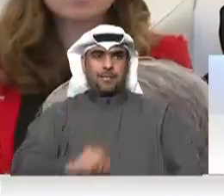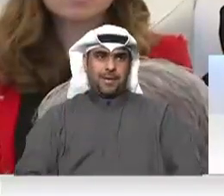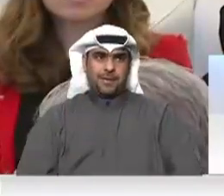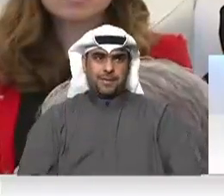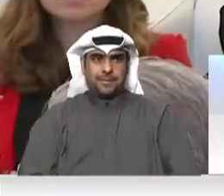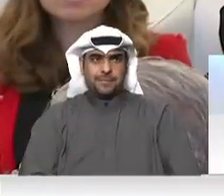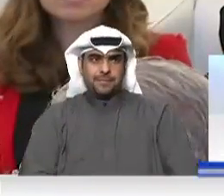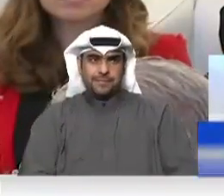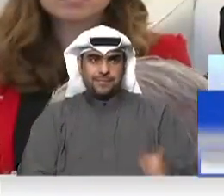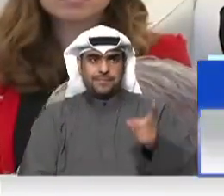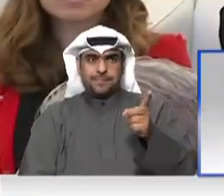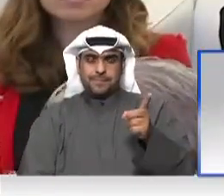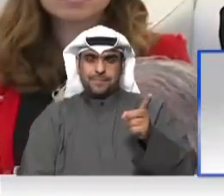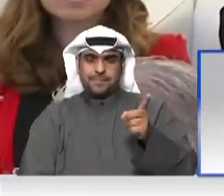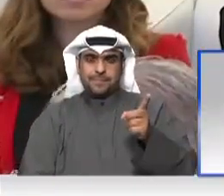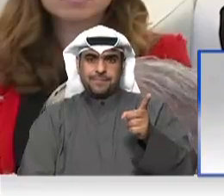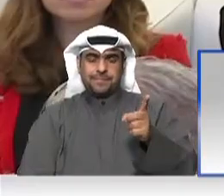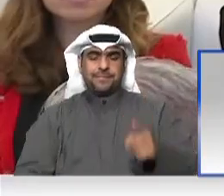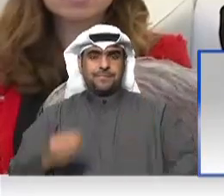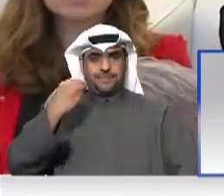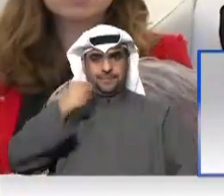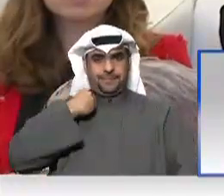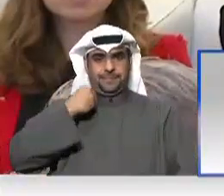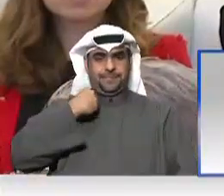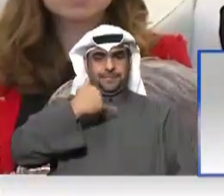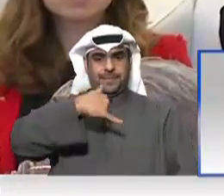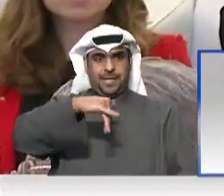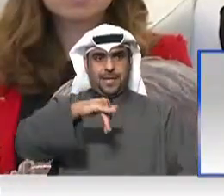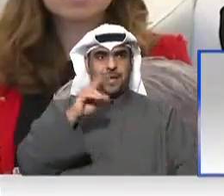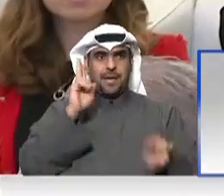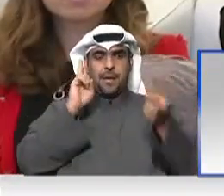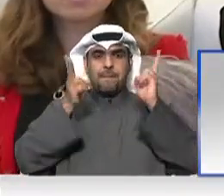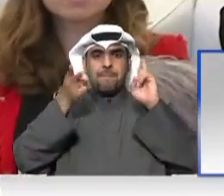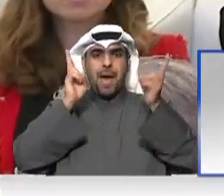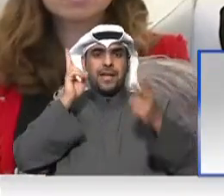الكريمة للمشاركة في مهرجان الجرين في الكويت،